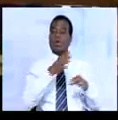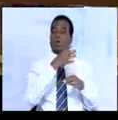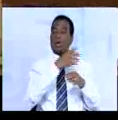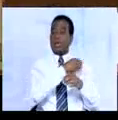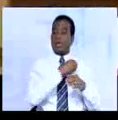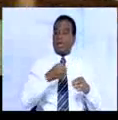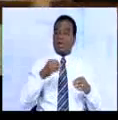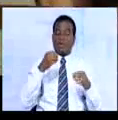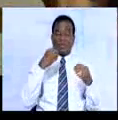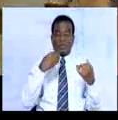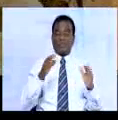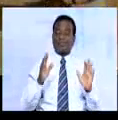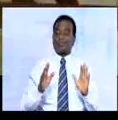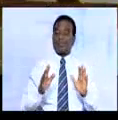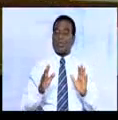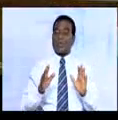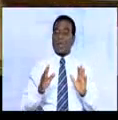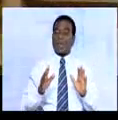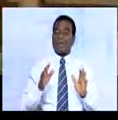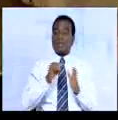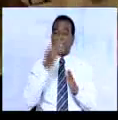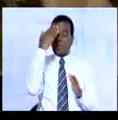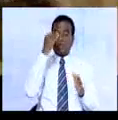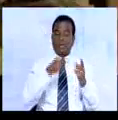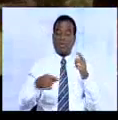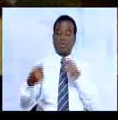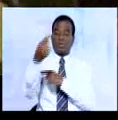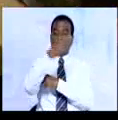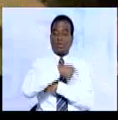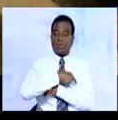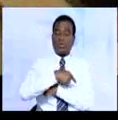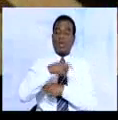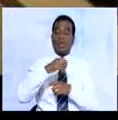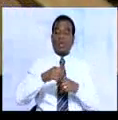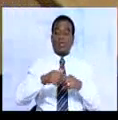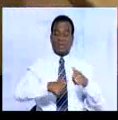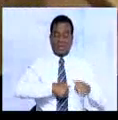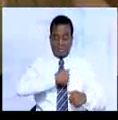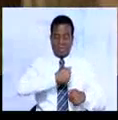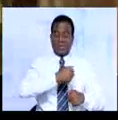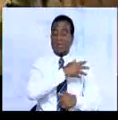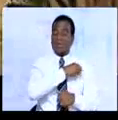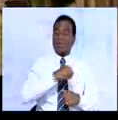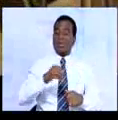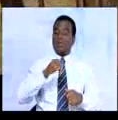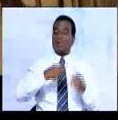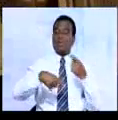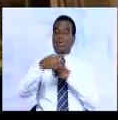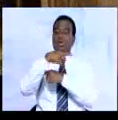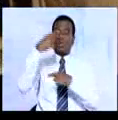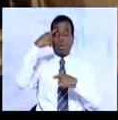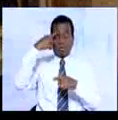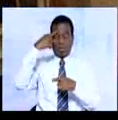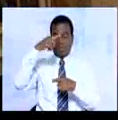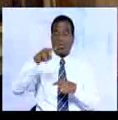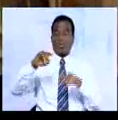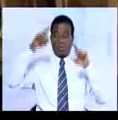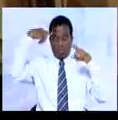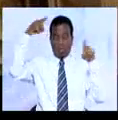l'Ordre national du mérite. C'est pour cette journée riche en émotions, une journée qui, selon le frère